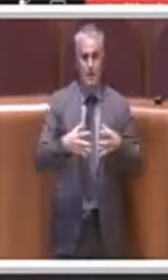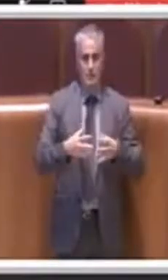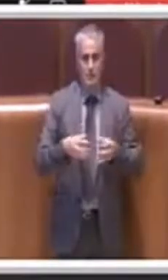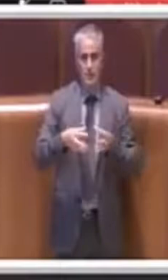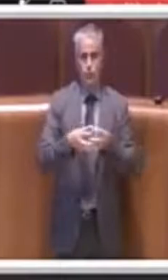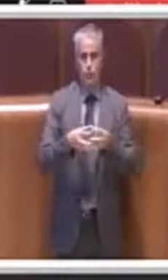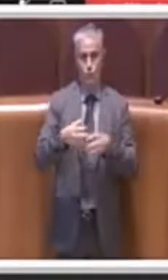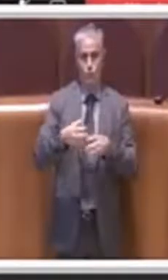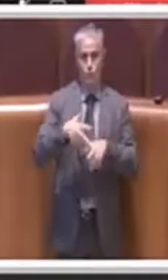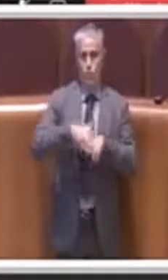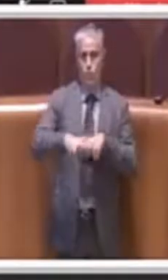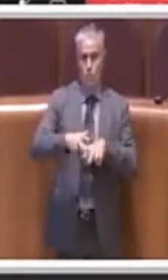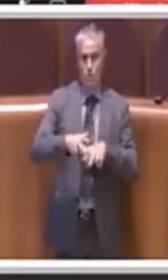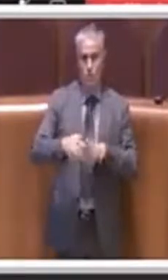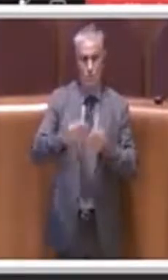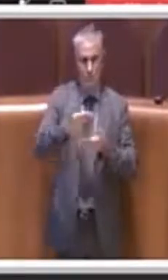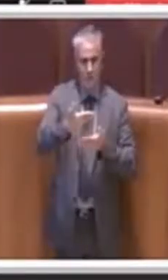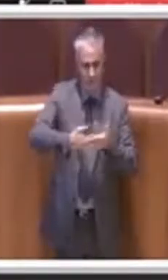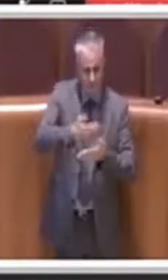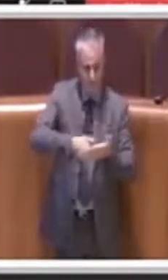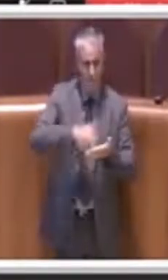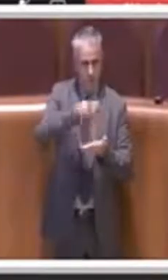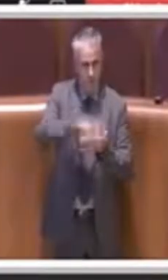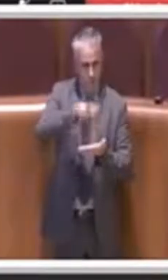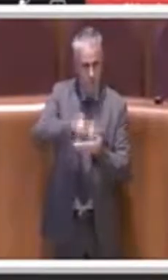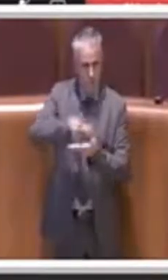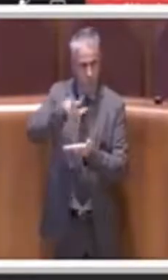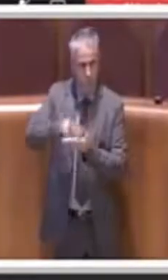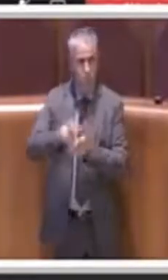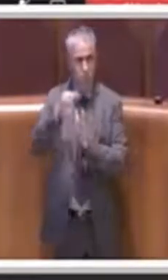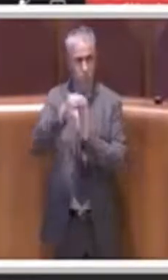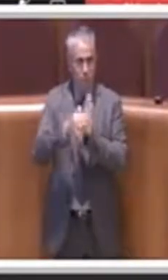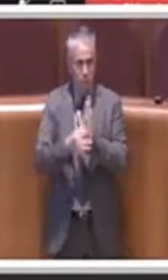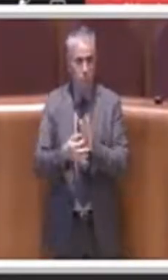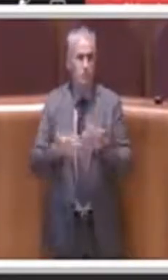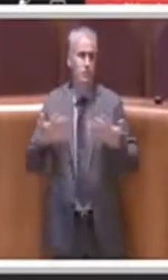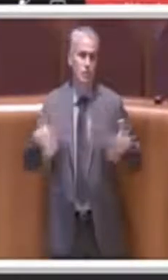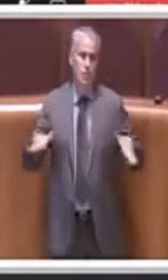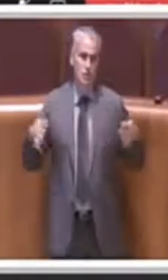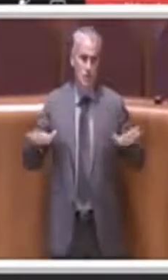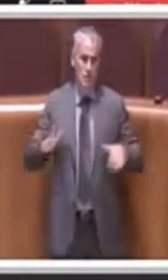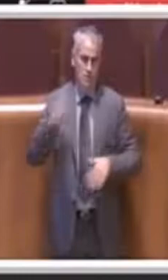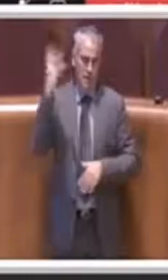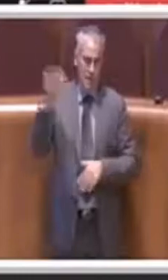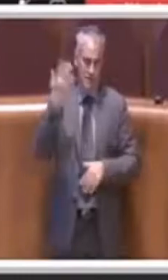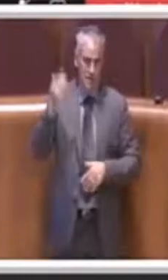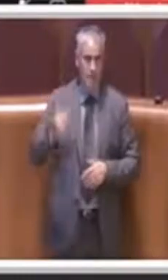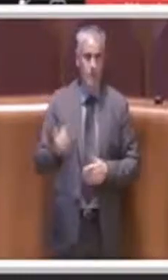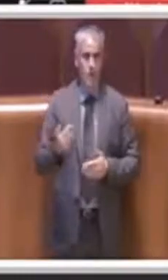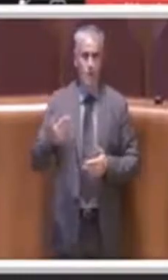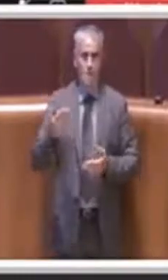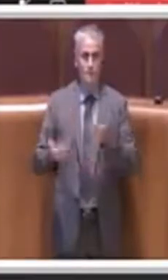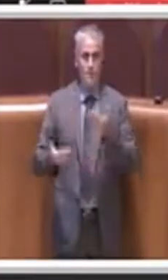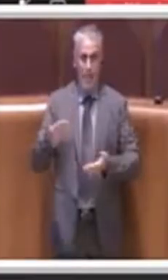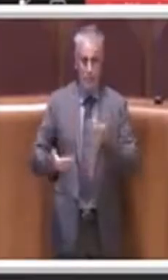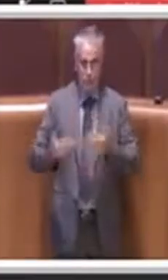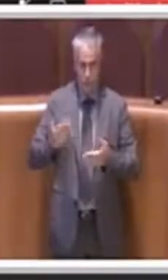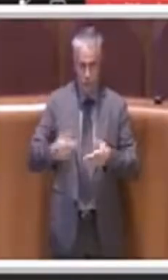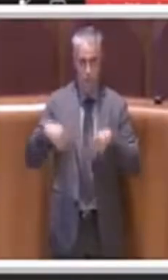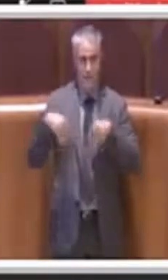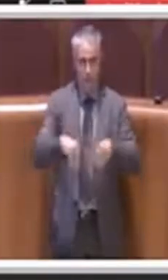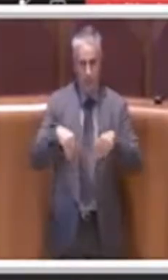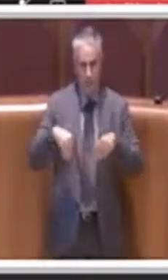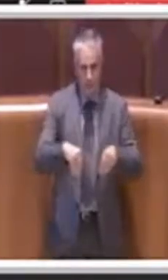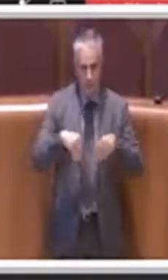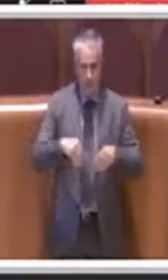atti che abbiamo approvato in Assemblea Capitolina, ordini del giorno e emendamenti, di fare, penso soltanto ad esempio al bilancio partecipativo, insomma, tutta una serie di